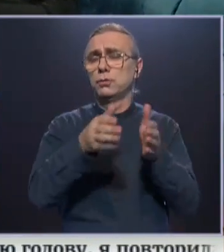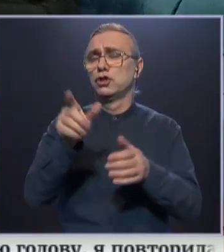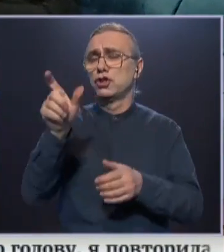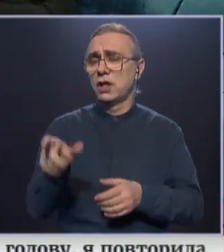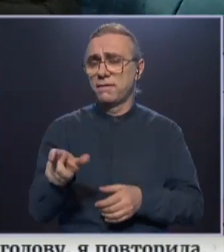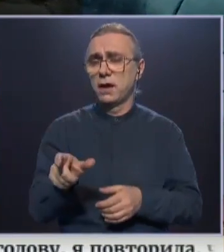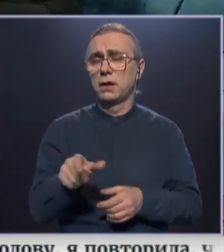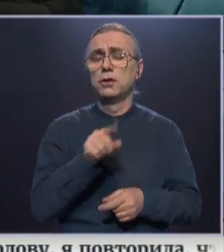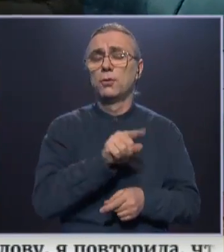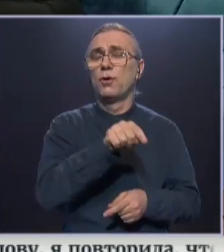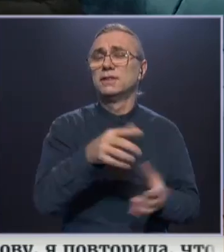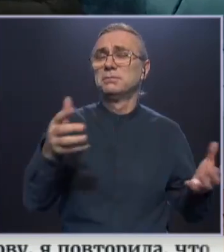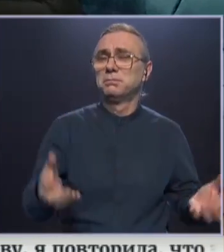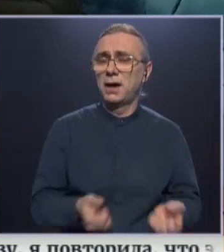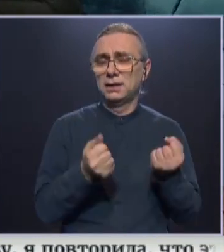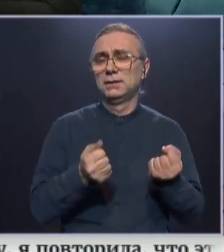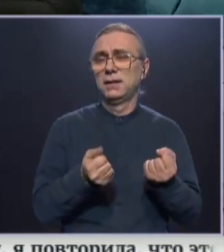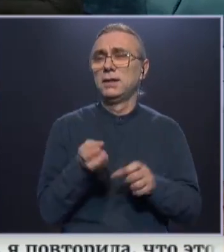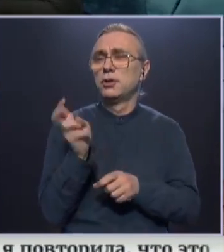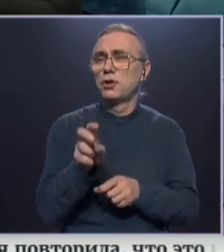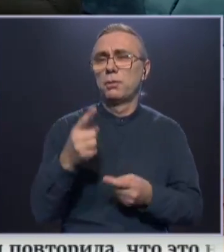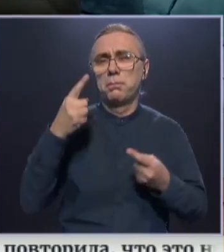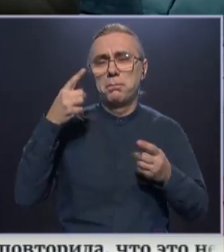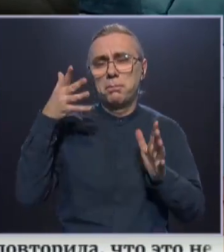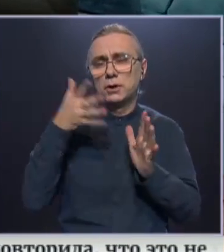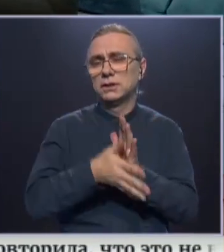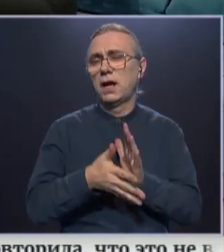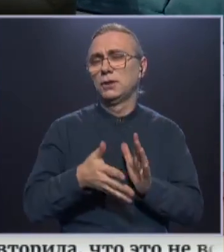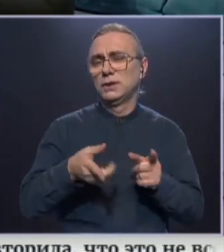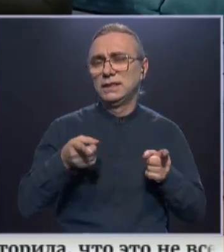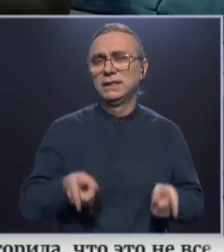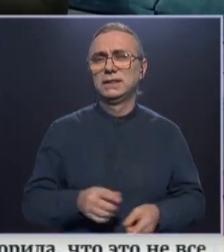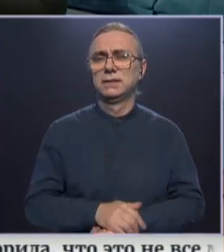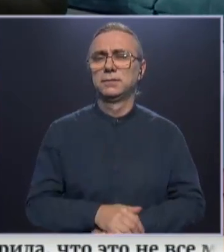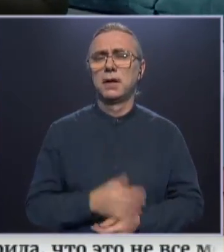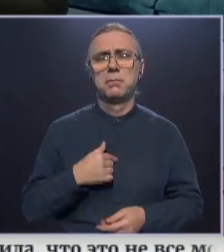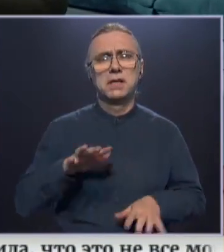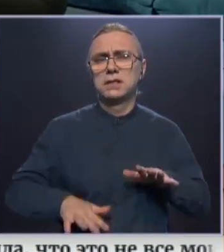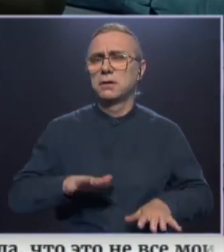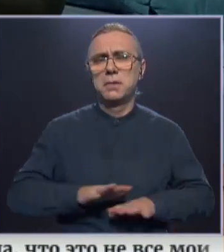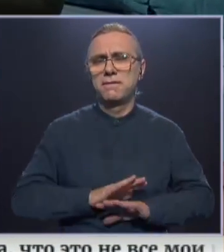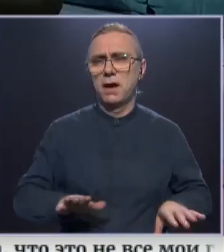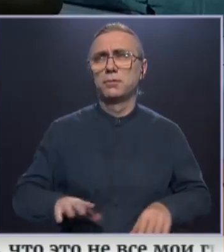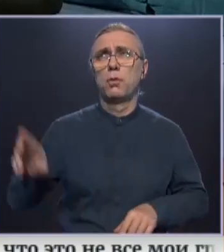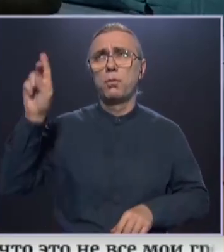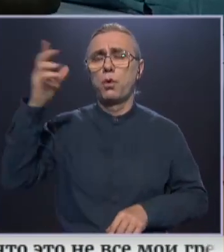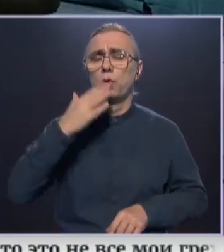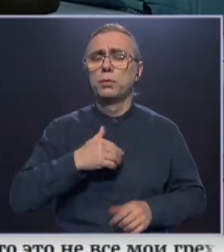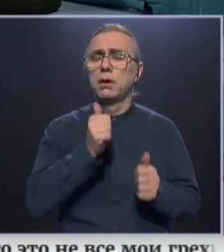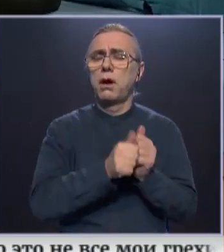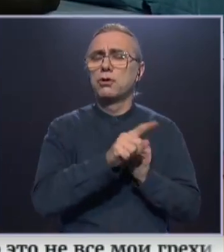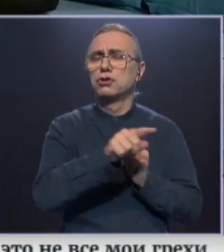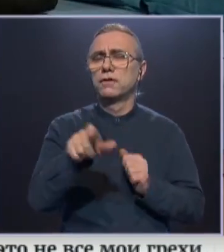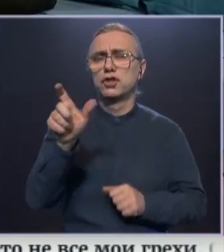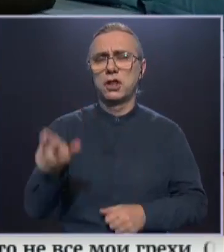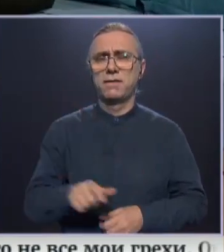познание истины. Поэтому мы не сомневаемся в том, что Бог любит каждого человека и